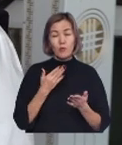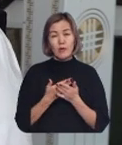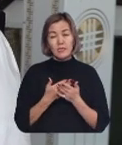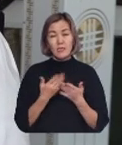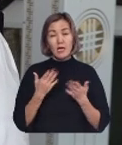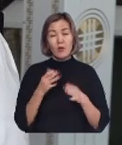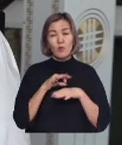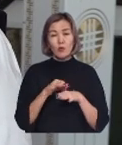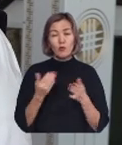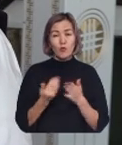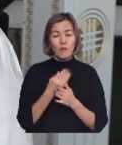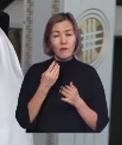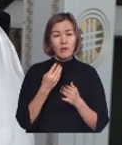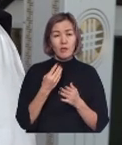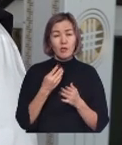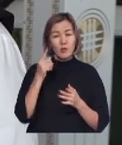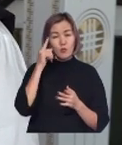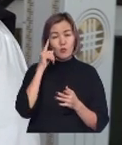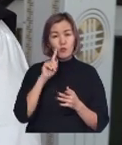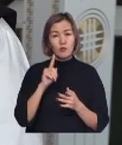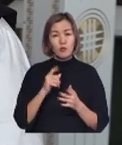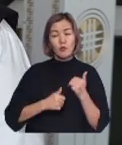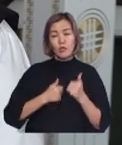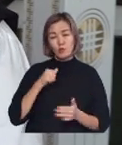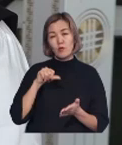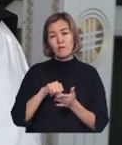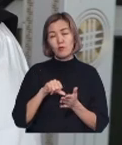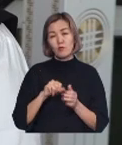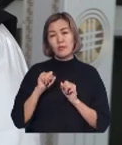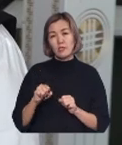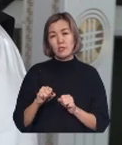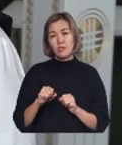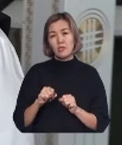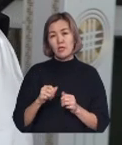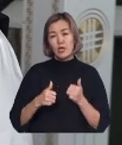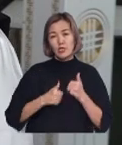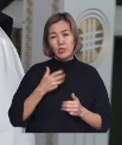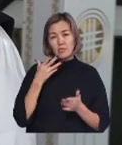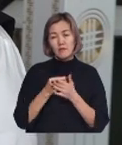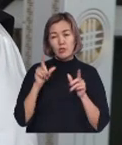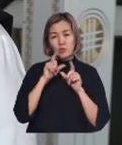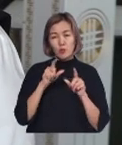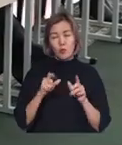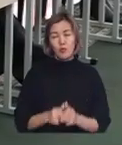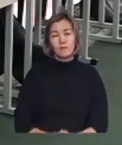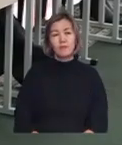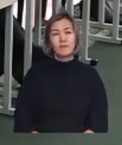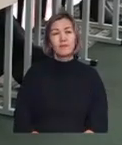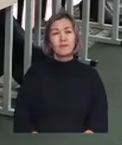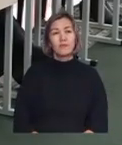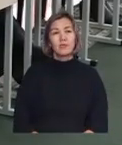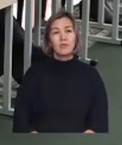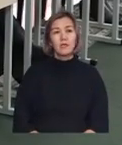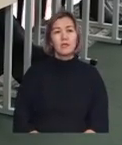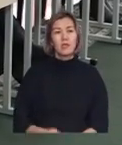проходят уроки в новом формате. Думаю, что сумела достойно выступить и защитить честь своей школы и района в целом.